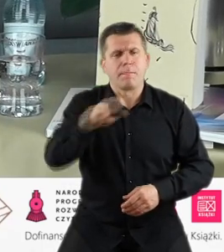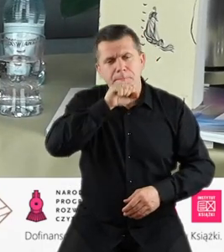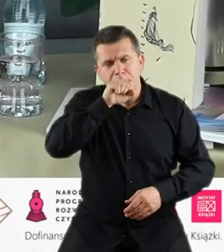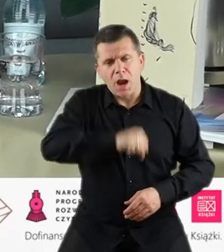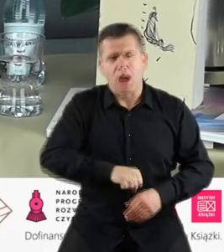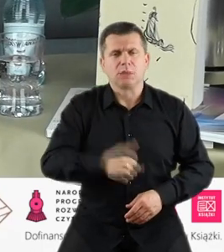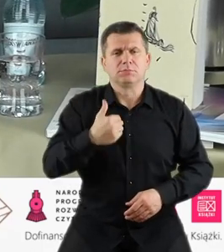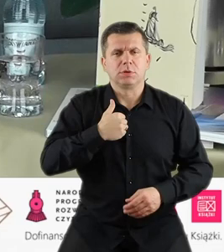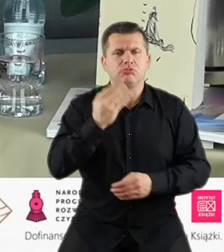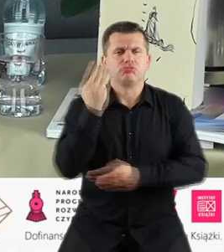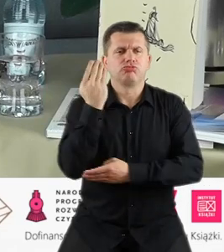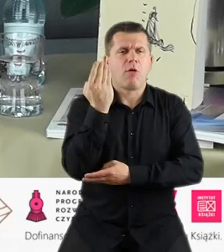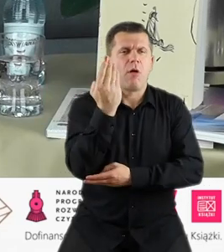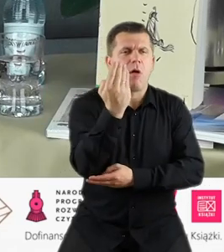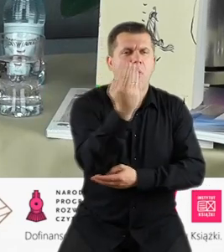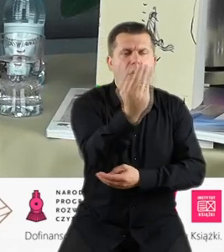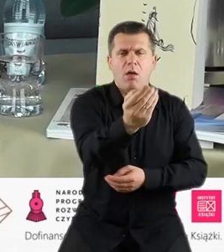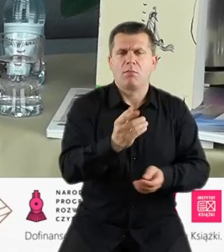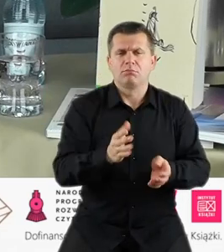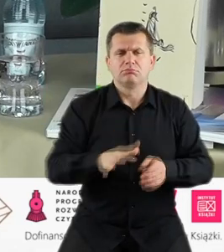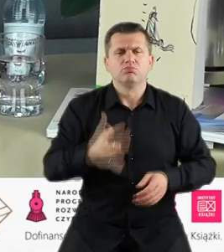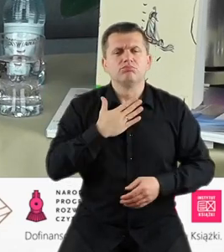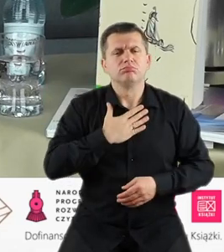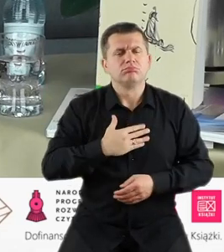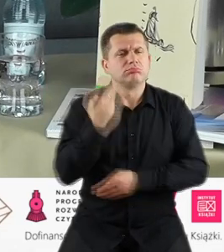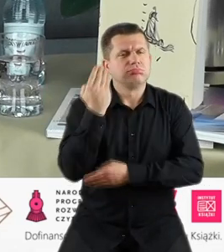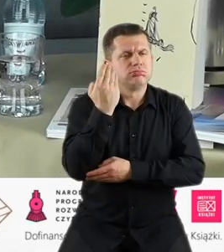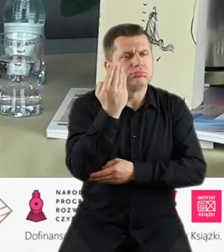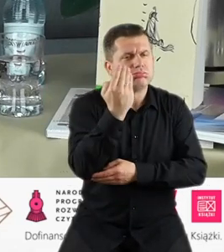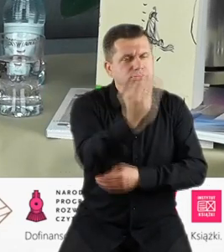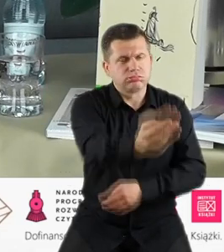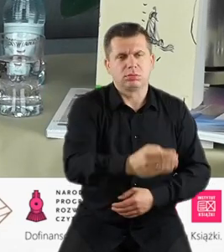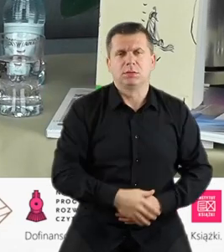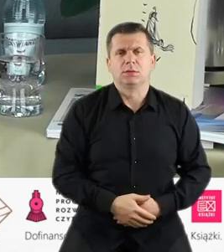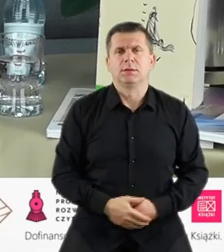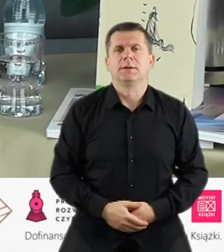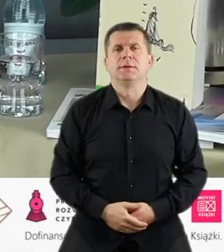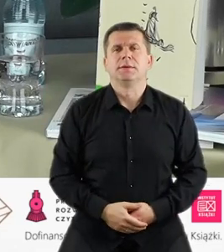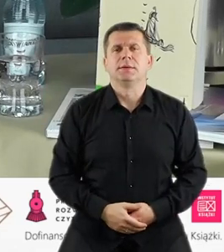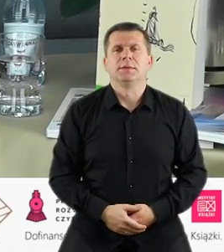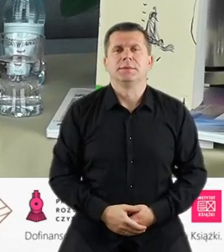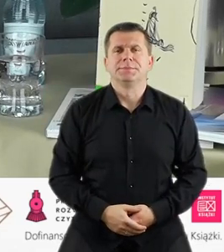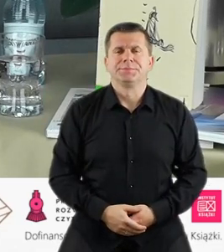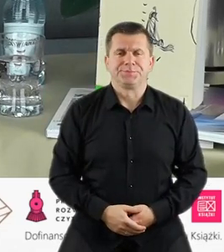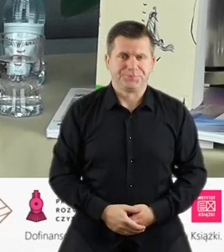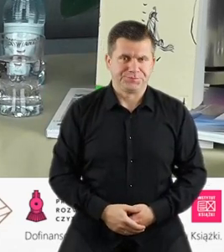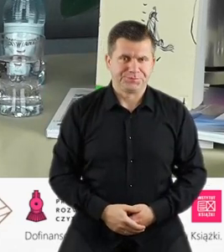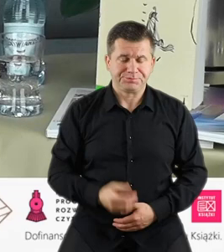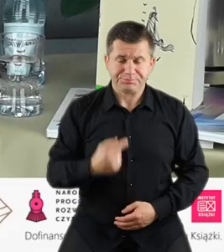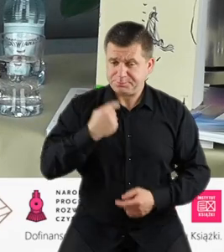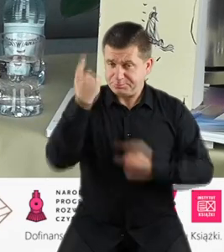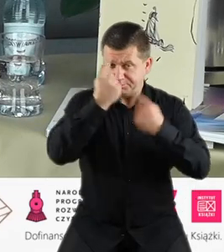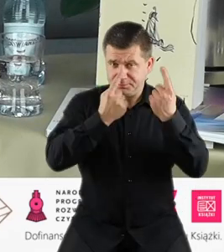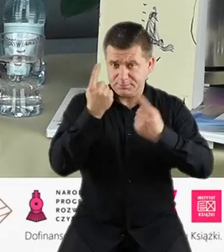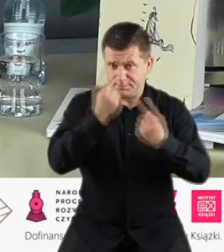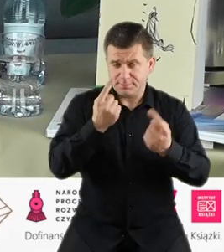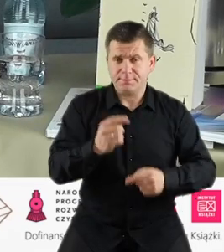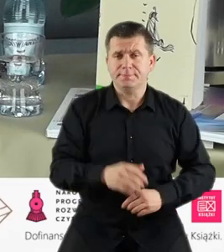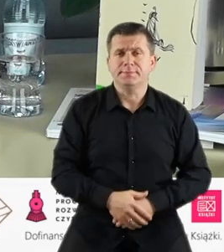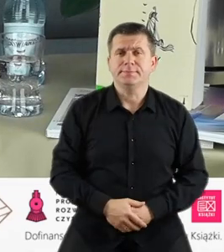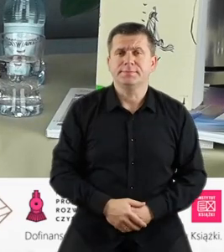było żeglowanie, przemierzanie przestrzeni. Na pewno nie siedzenie w zamkniętej bibliotece. I tak sobie